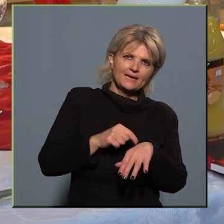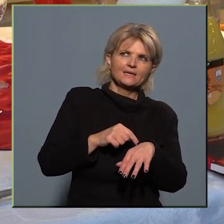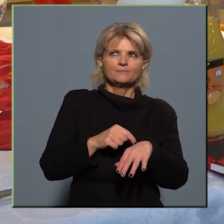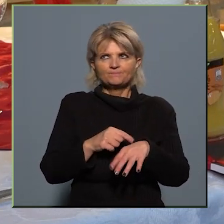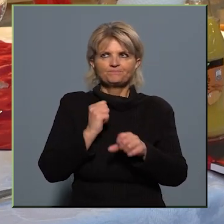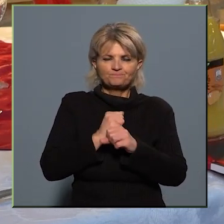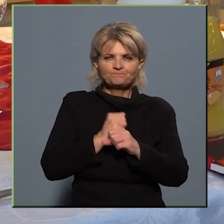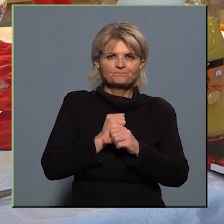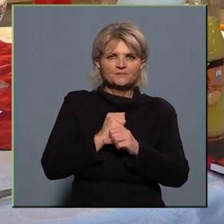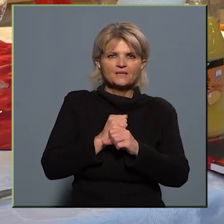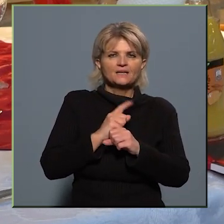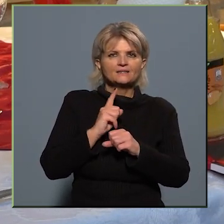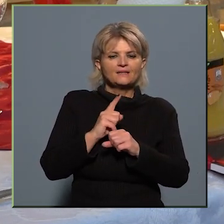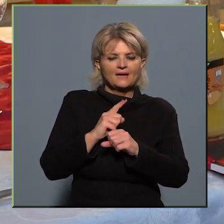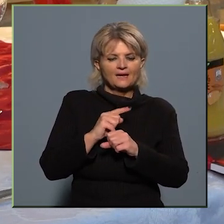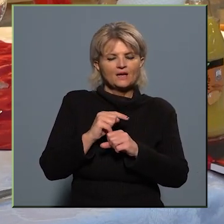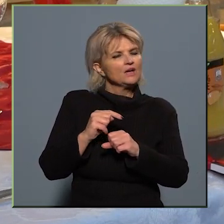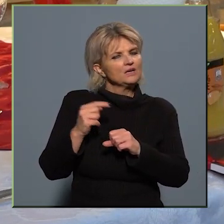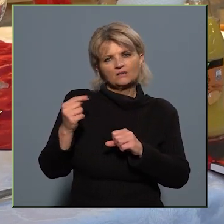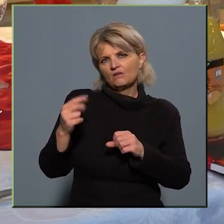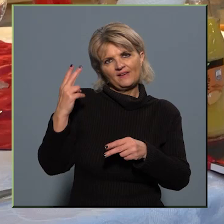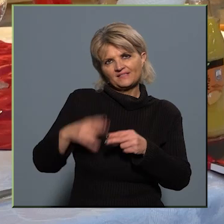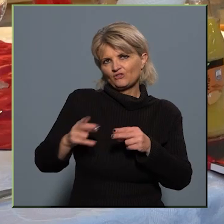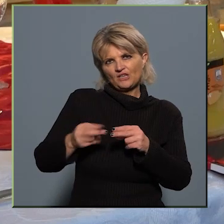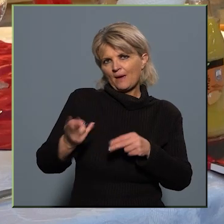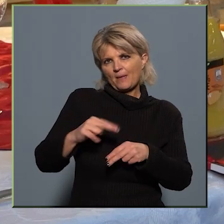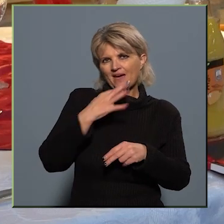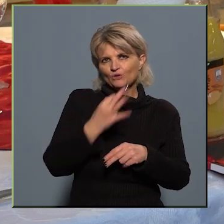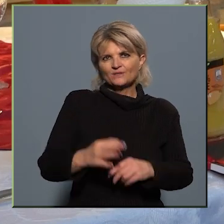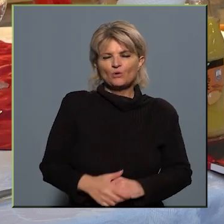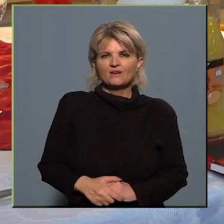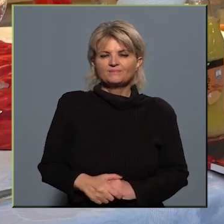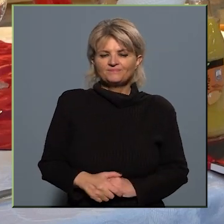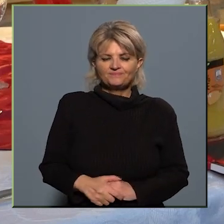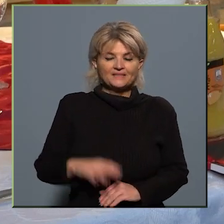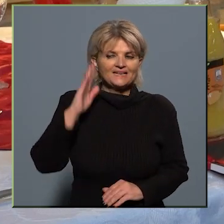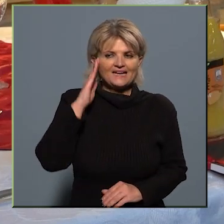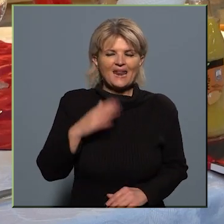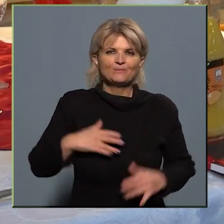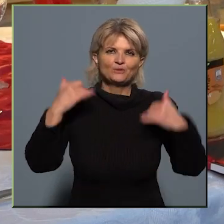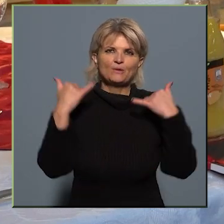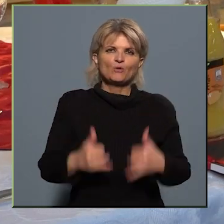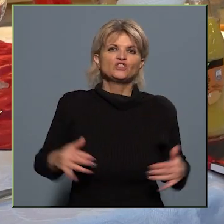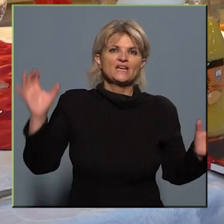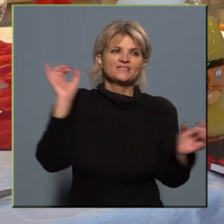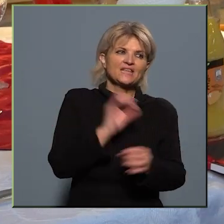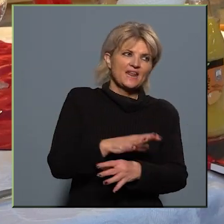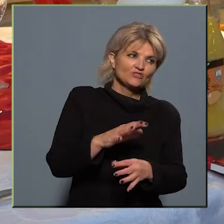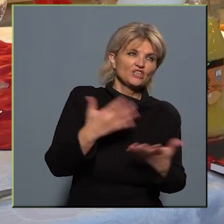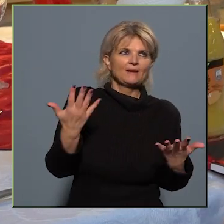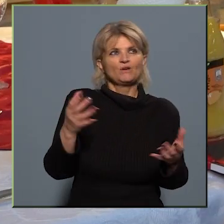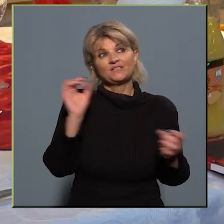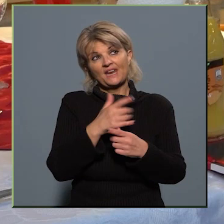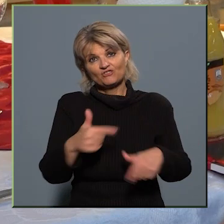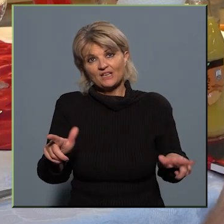de képesítésem nem erre szól egyébként. És nem tudom most szerencsémre,